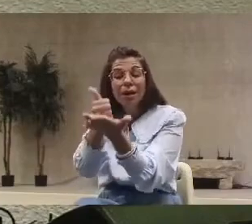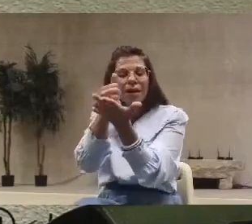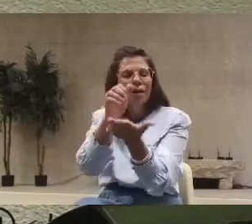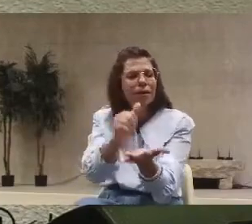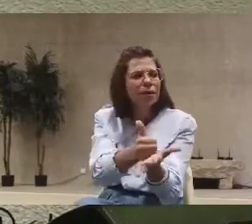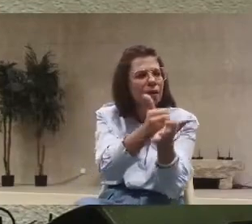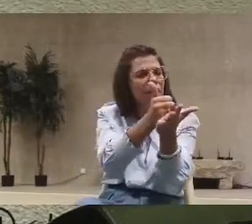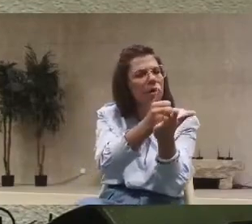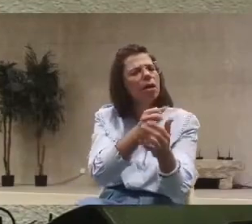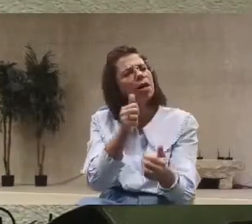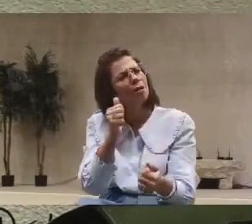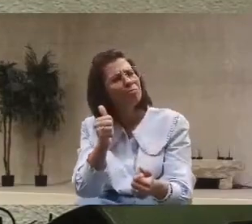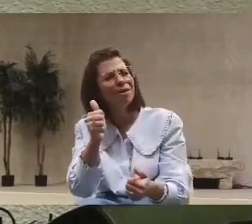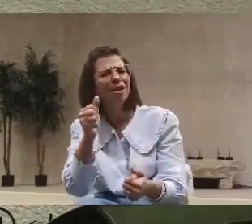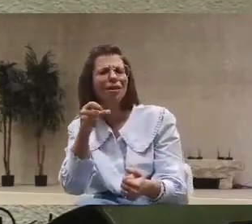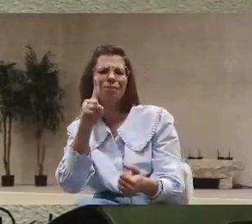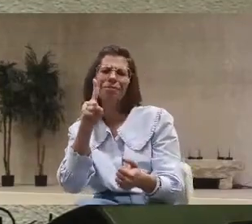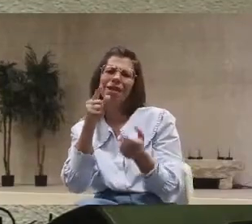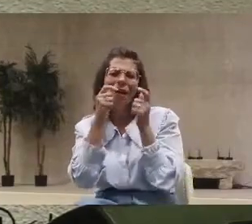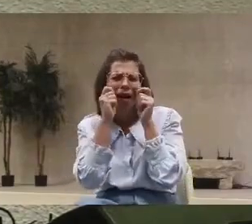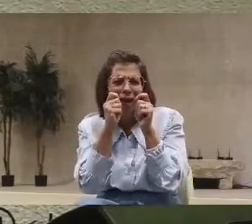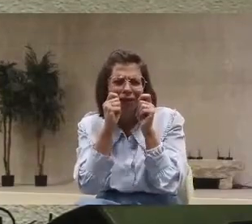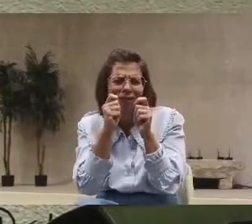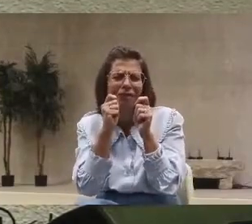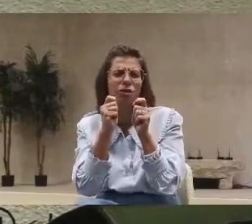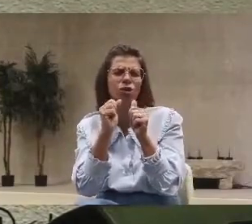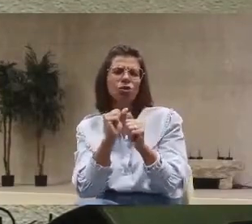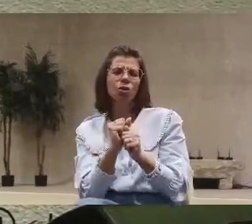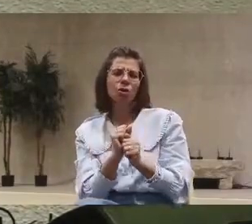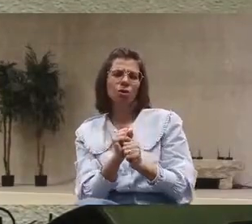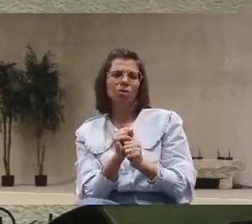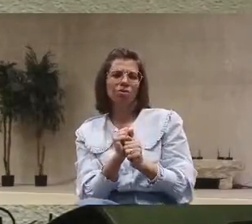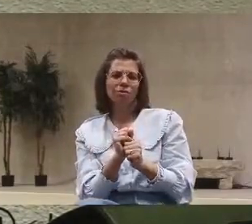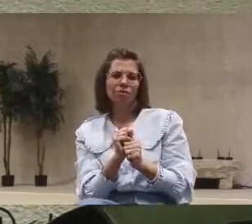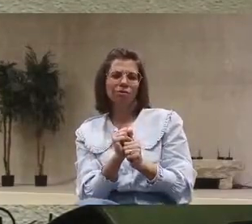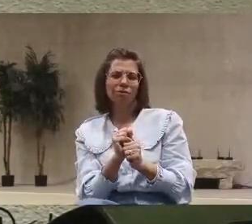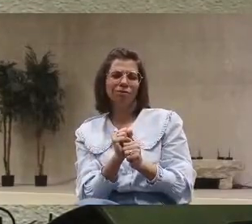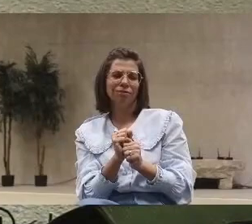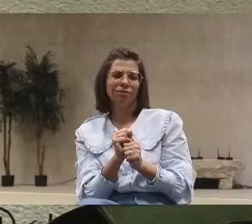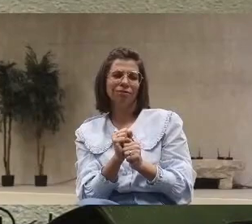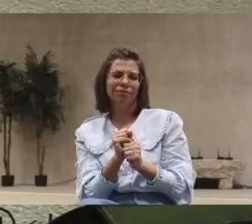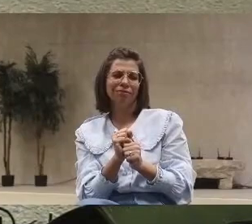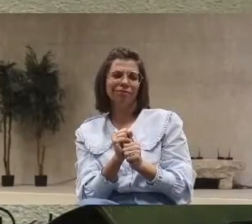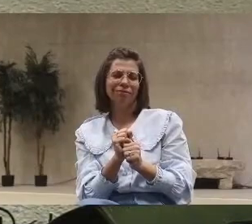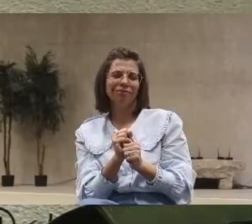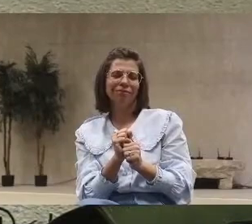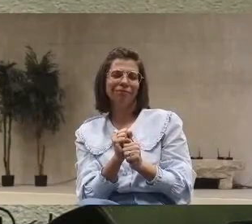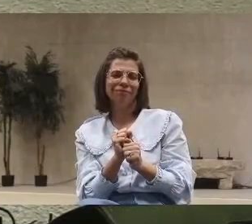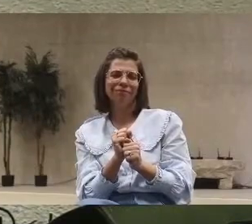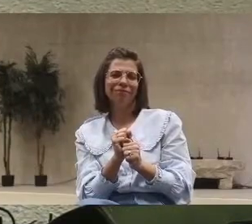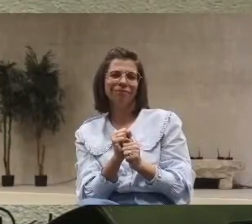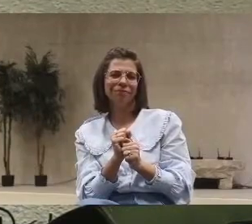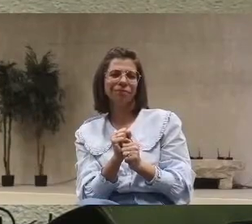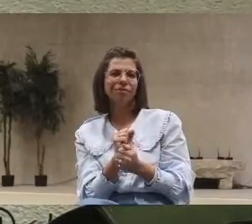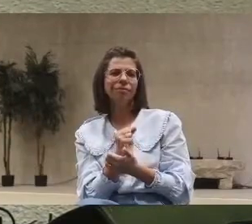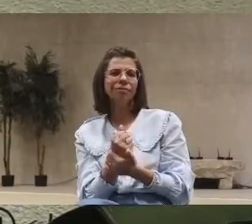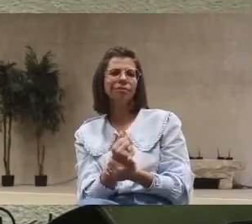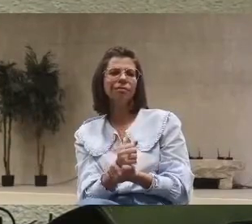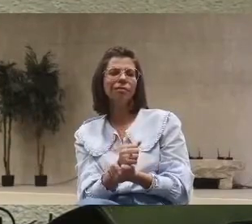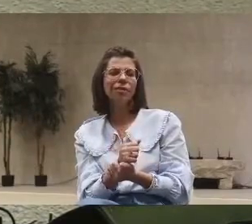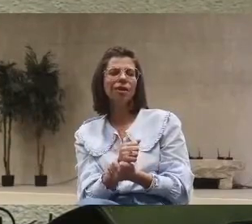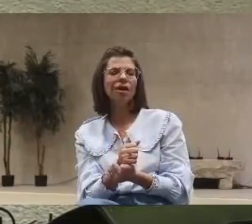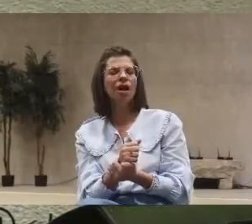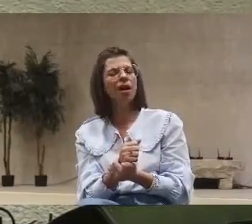mais ne vous trompez pas c'est pas l'évangile social qui